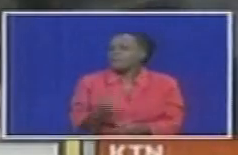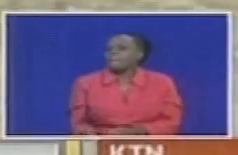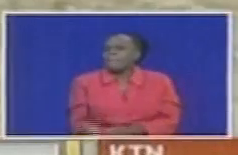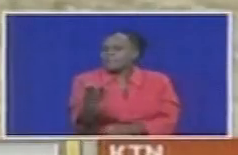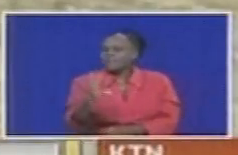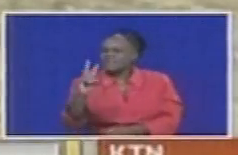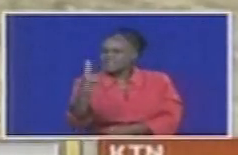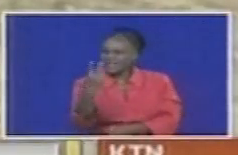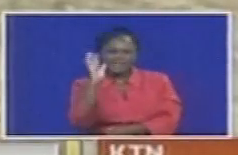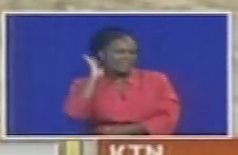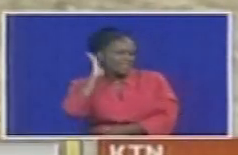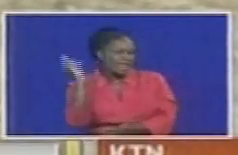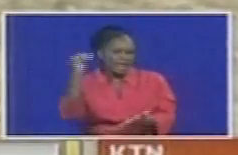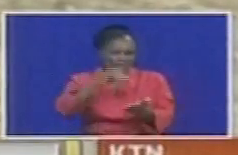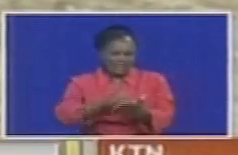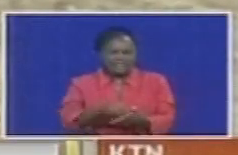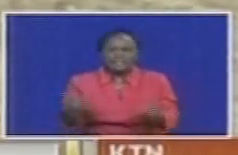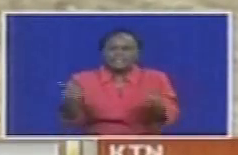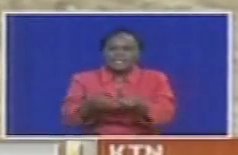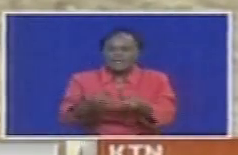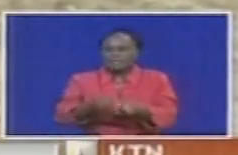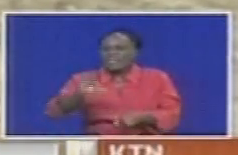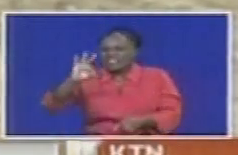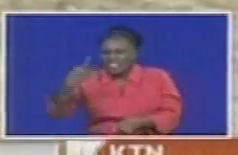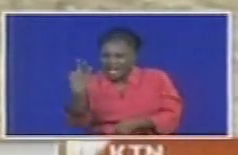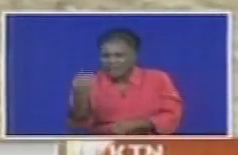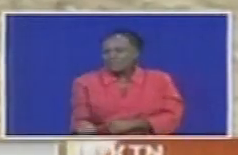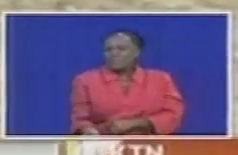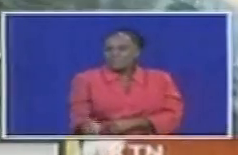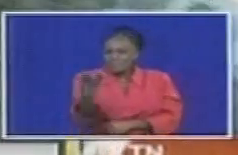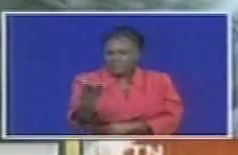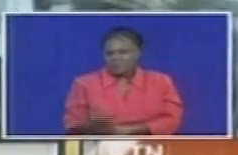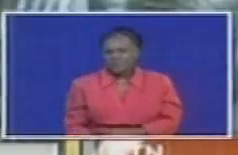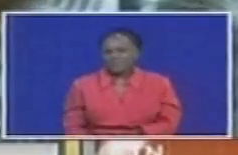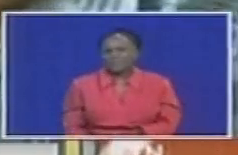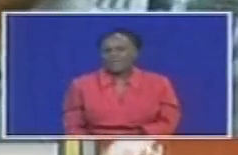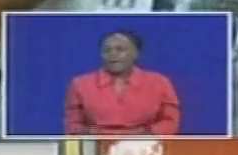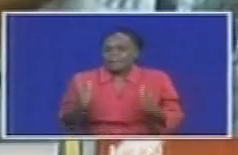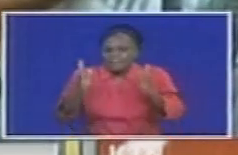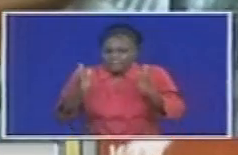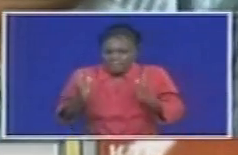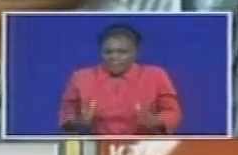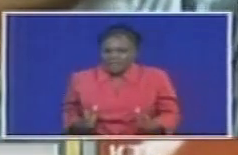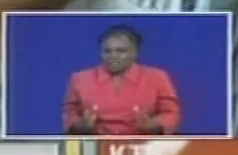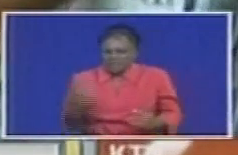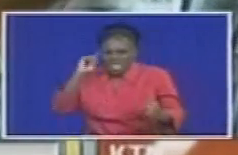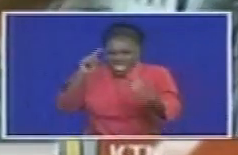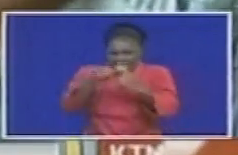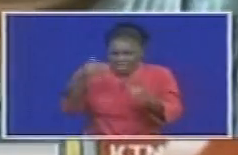pili ulisikika na kufuatiwa na bomu la tatu lilorushiwa. Mtu ametoka akiwa na nia mbaya kutoka